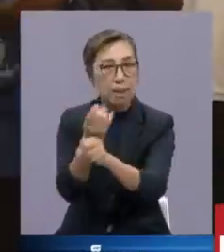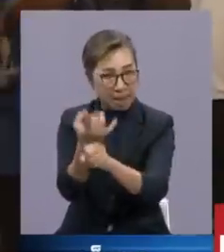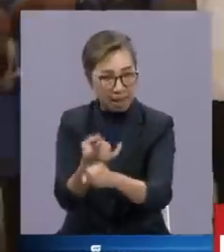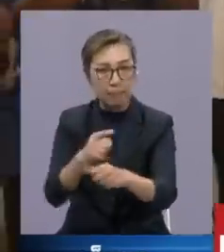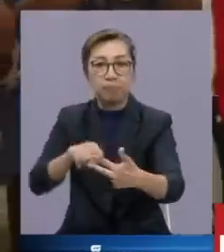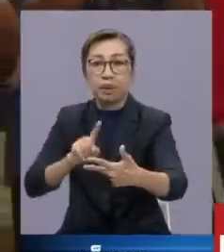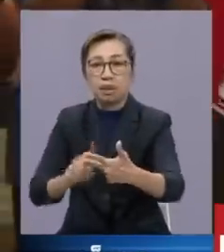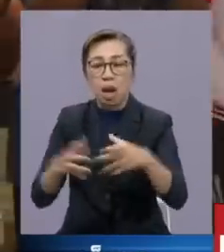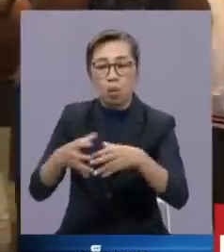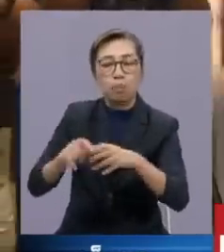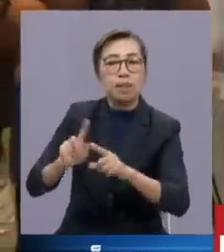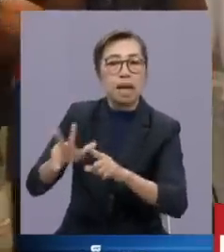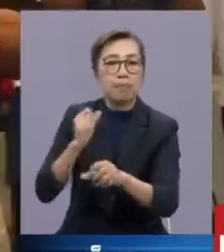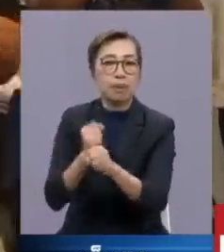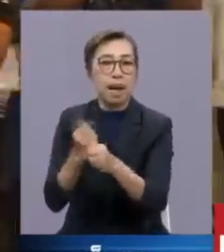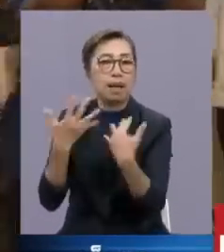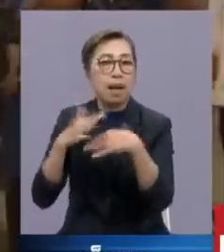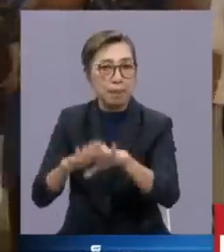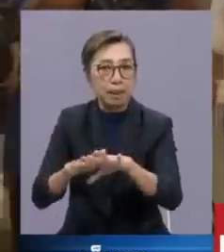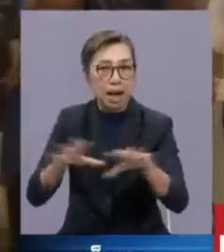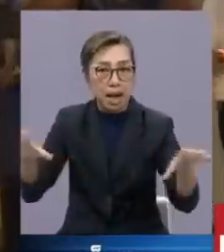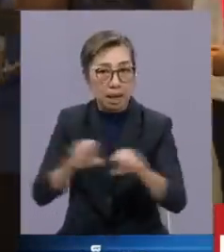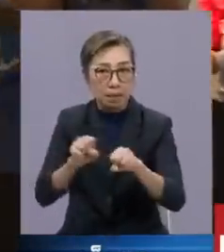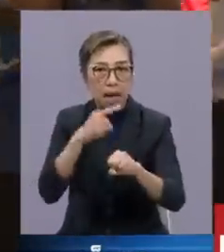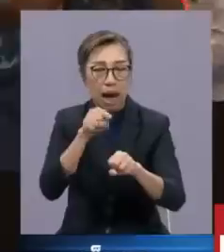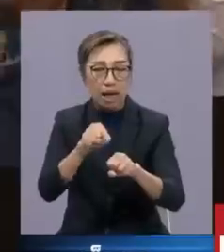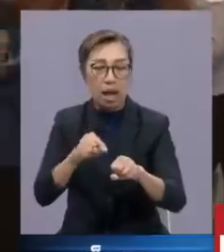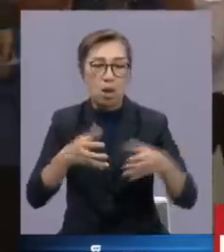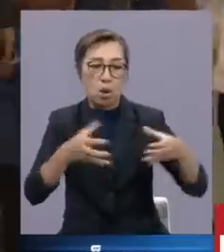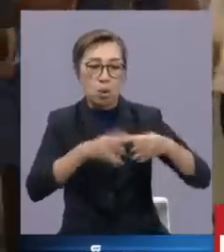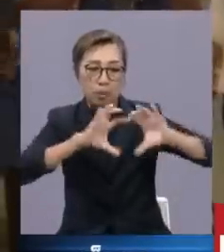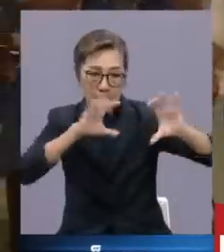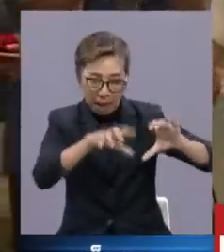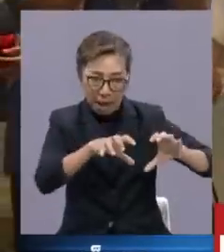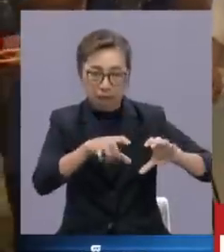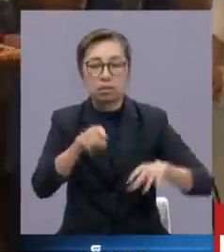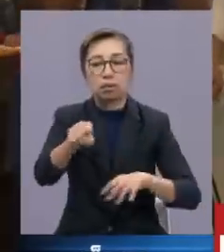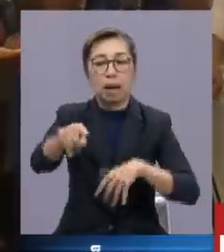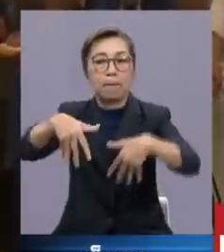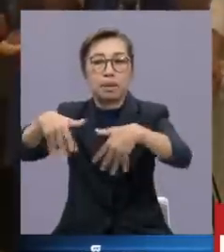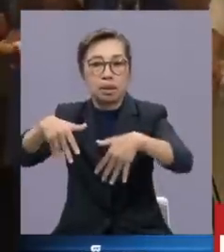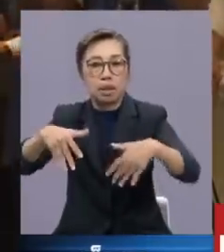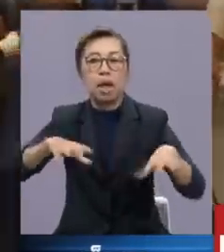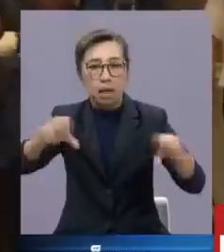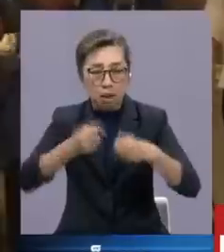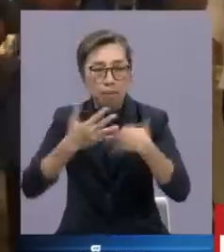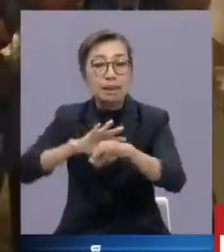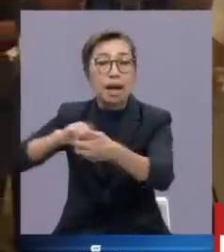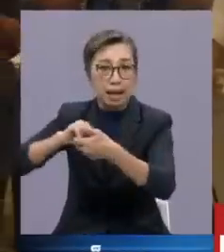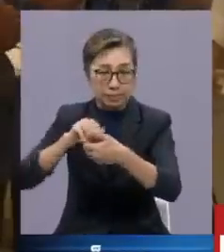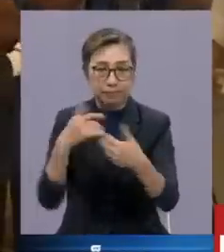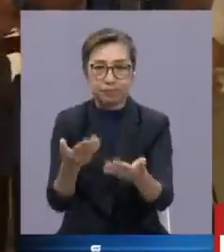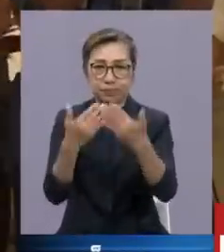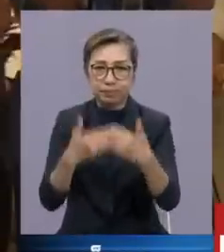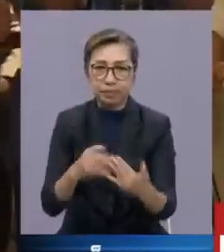เน้นเกี่ยวกับการทำงานประสานงานเชื่อมระหว่าง3ส่วนก็คือพรรครัฐบาลและพื้นที่นะคะสำหรับการจัดสรรตำแหน่งประธานสภาผู้